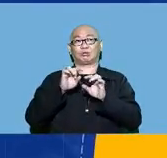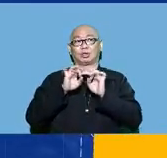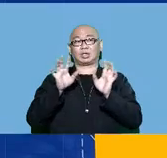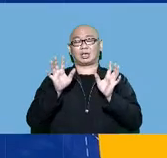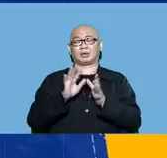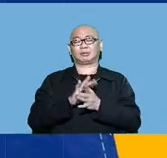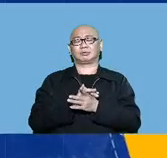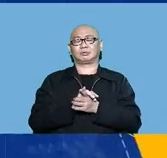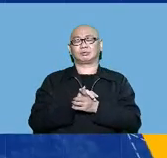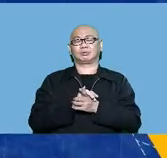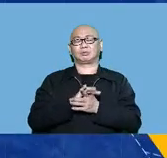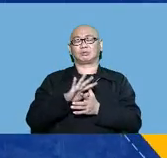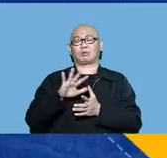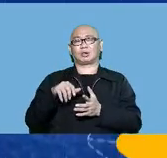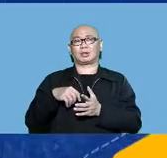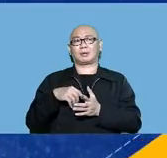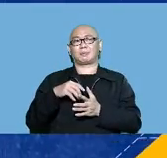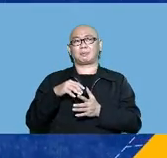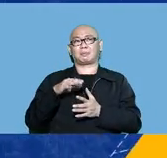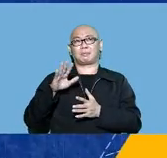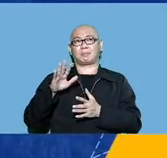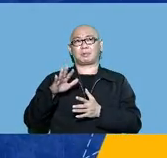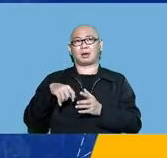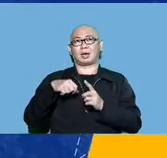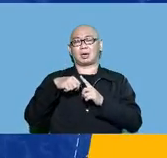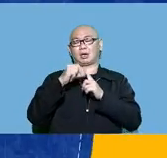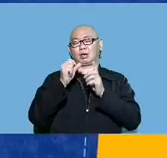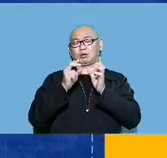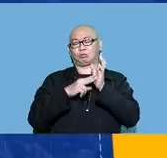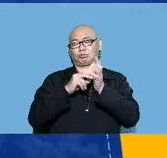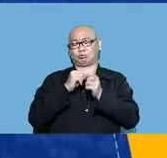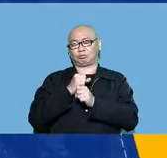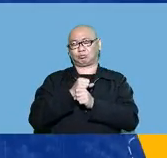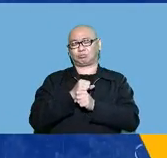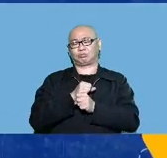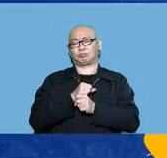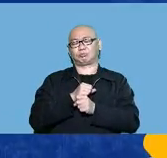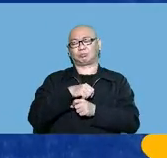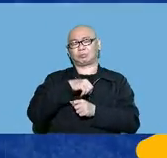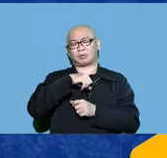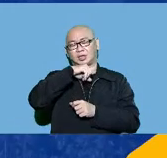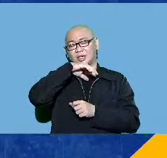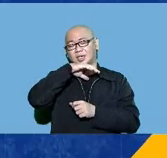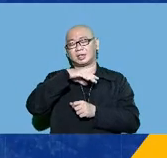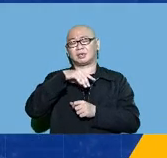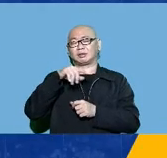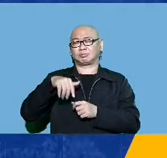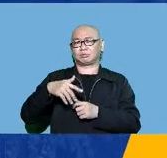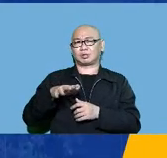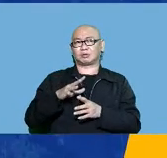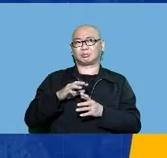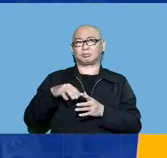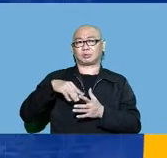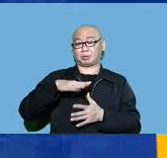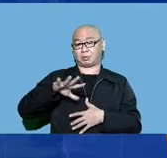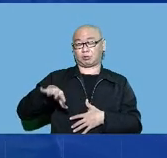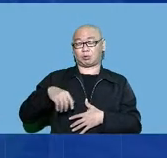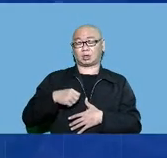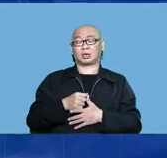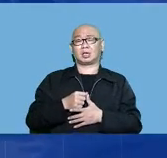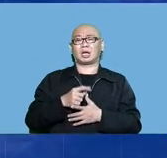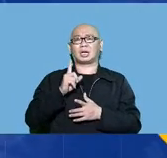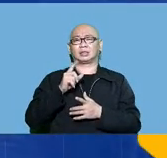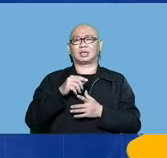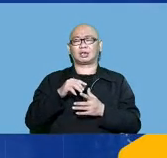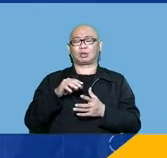Keluarga Mbah Kum, ini dari ibu saya ada adik saya Sri Wahyuni, Widayati, Budi Sulistiono bersama keluarga, dan